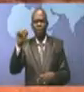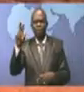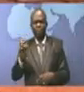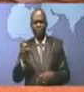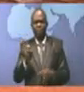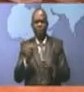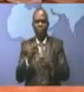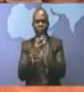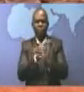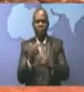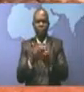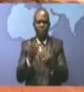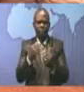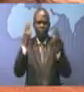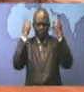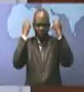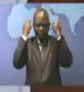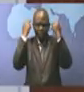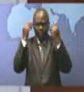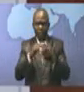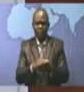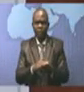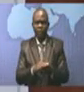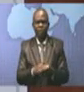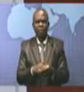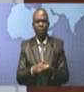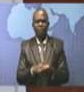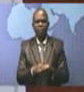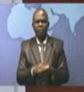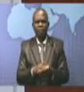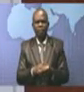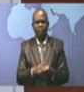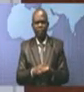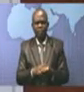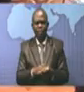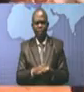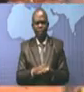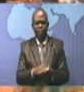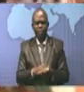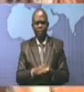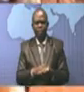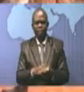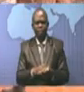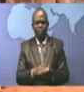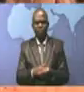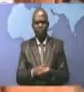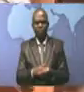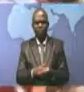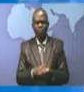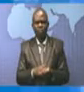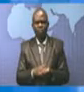l'élevage. Selon les prévisions, 1000 lapins par heure pourront être abattus à cet établissement.